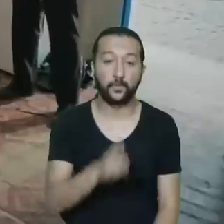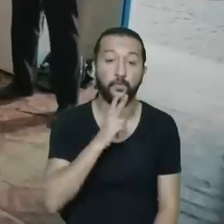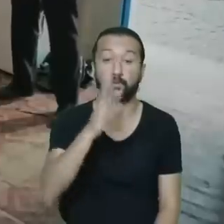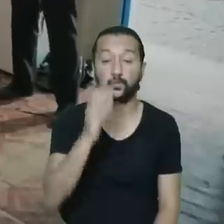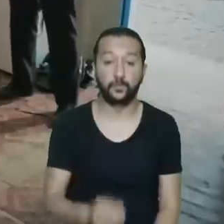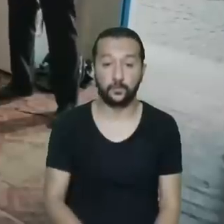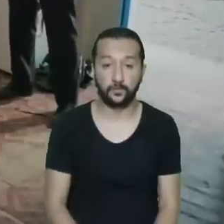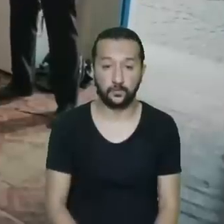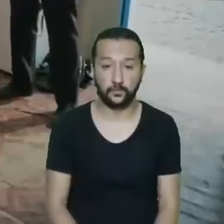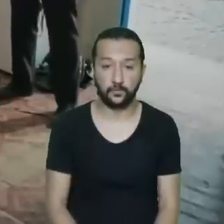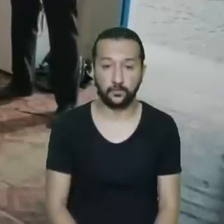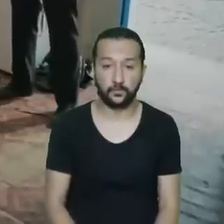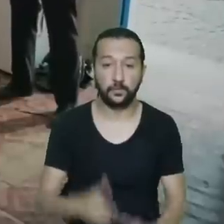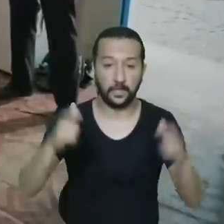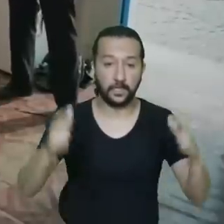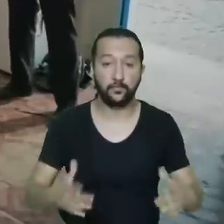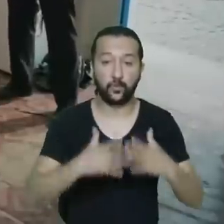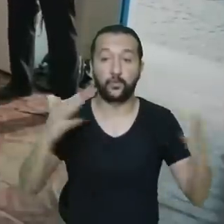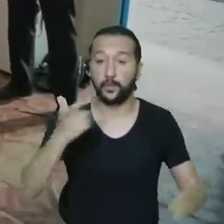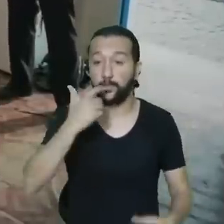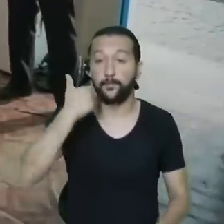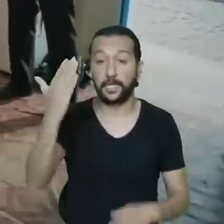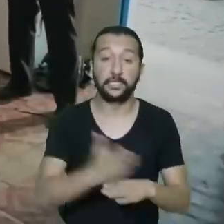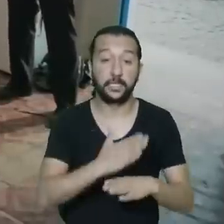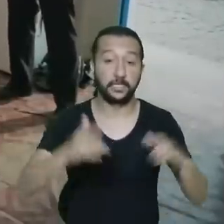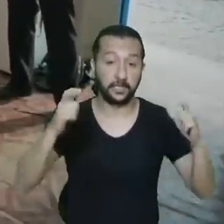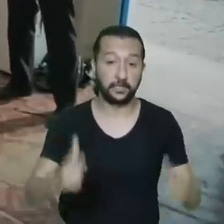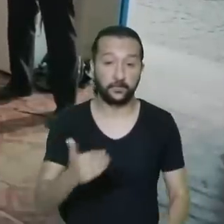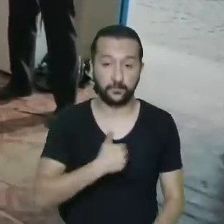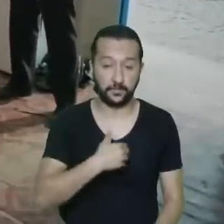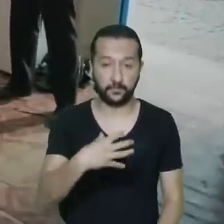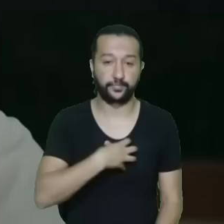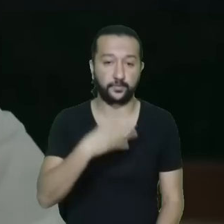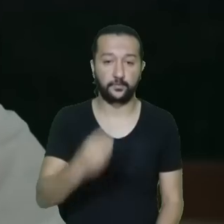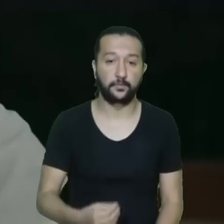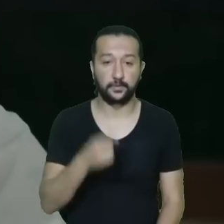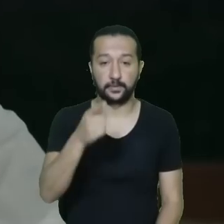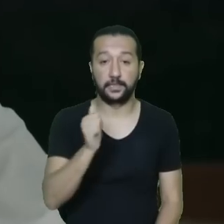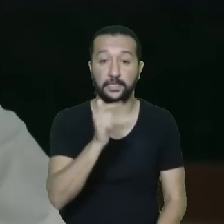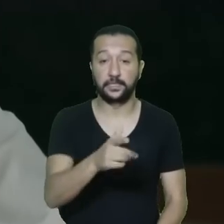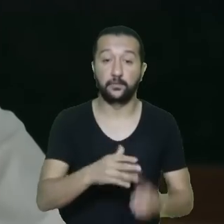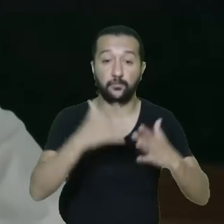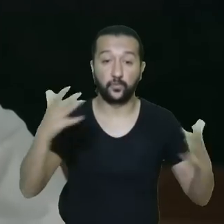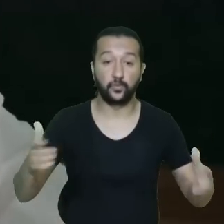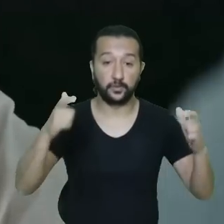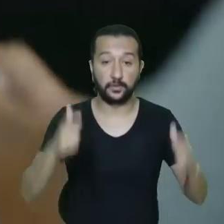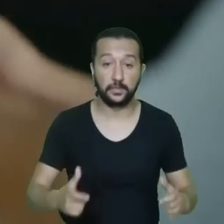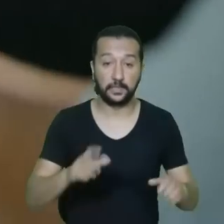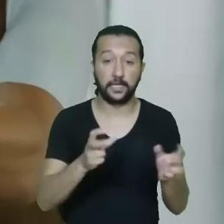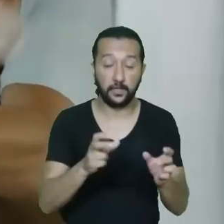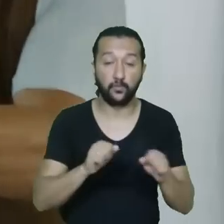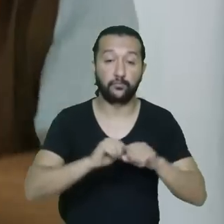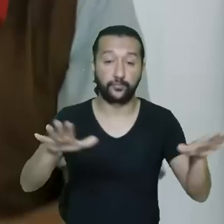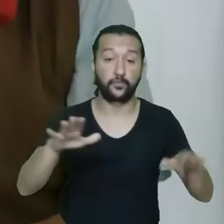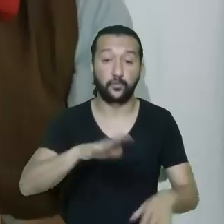Sonuçta kolay işçisini aldı. Kasabanın en büyük beyaz eşya dükkanı. Biz de ilçenin en büyük medya organı.